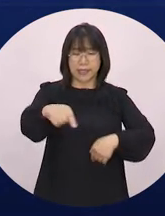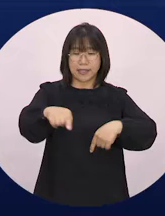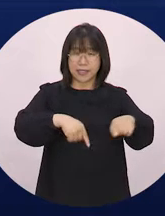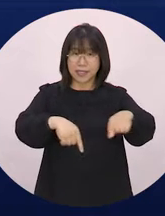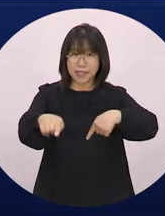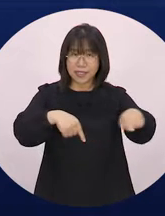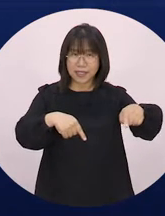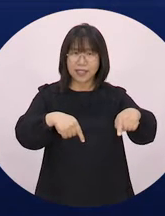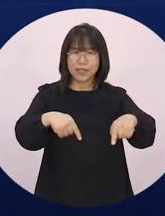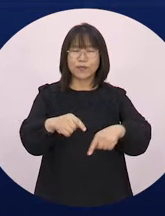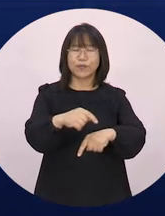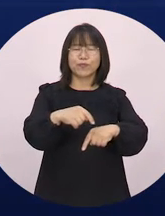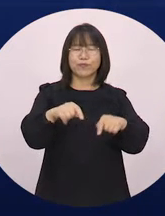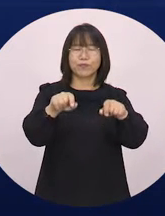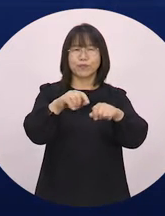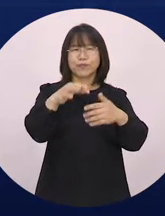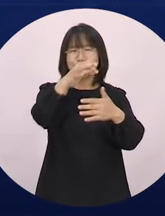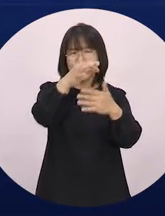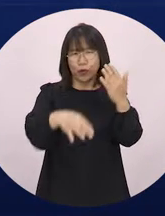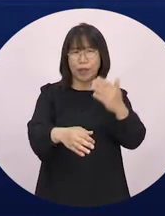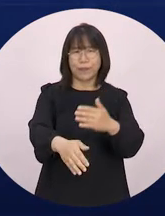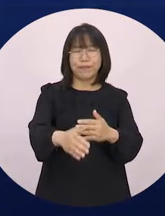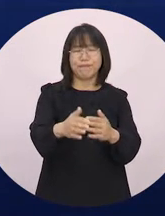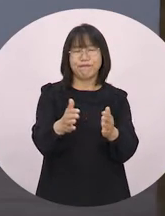자치계획 물어보사를 개최했습니다.